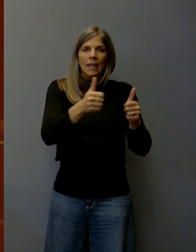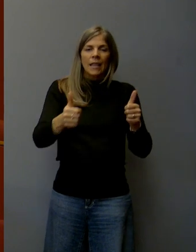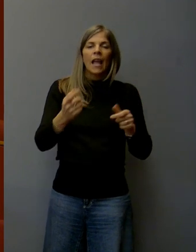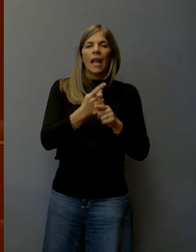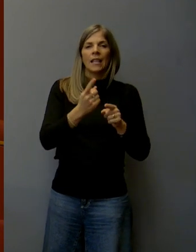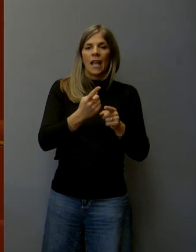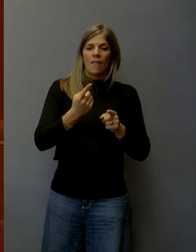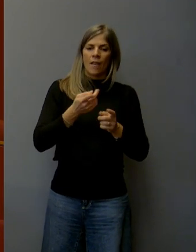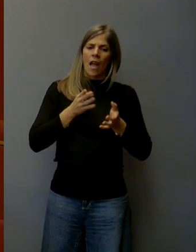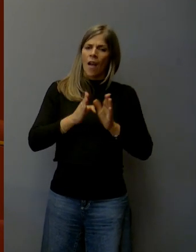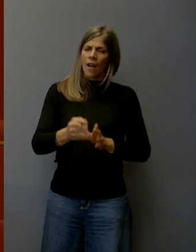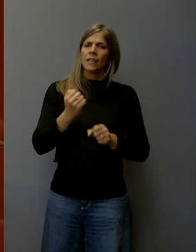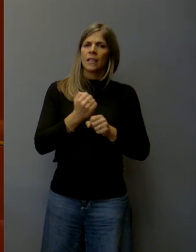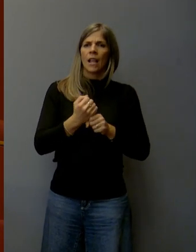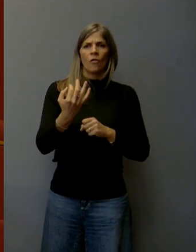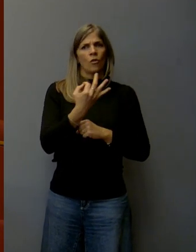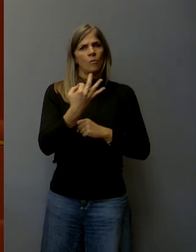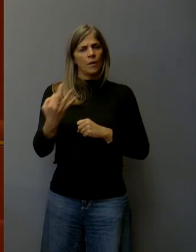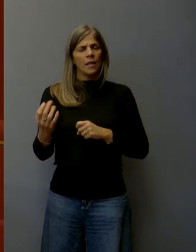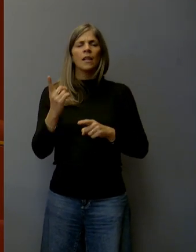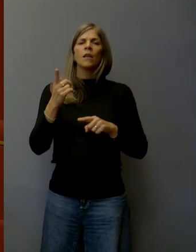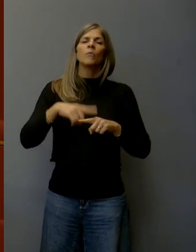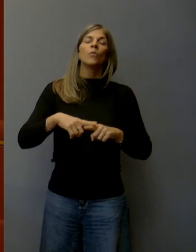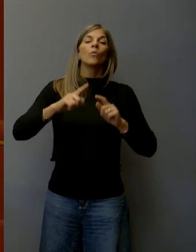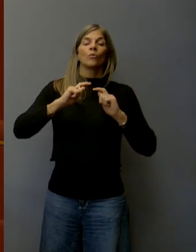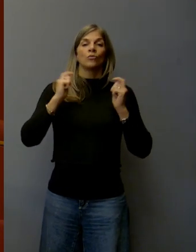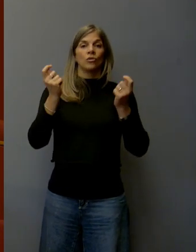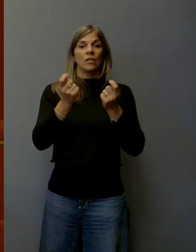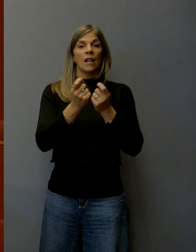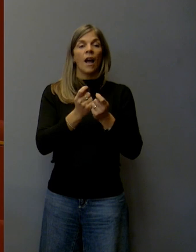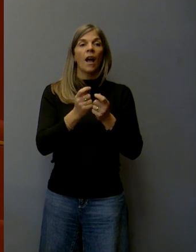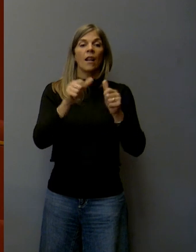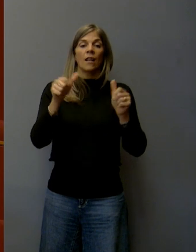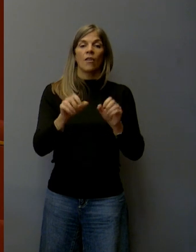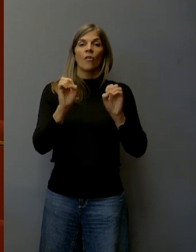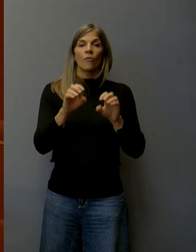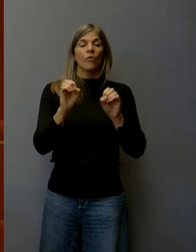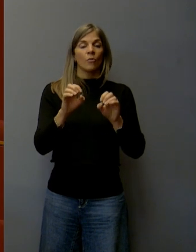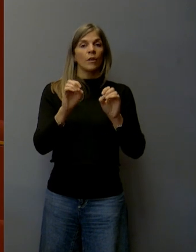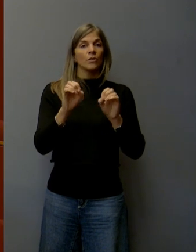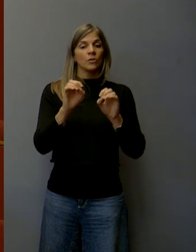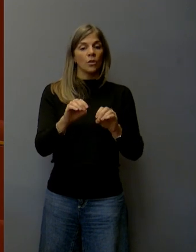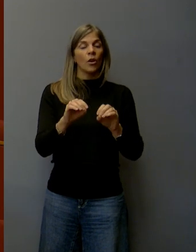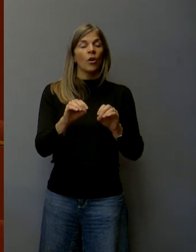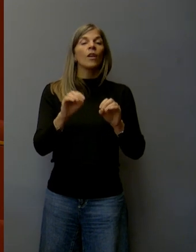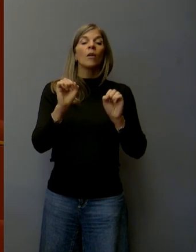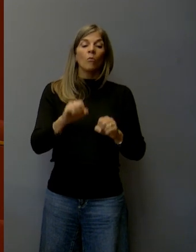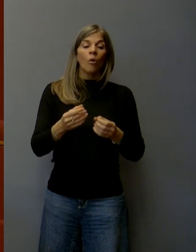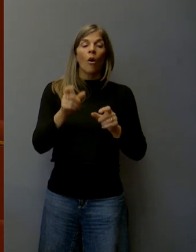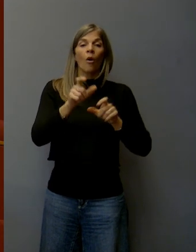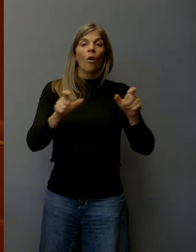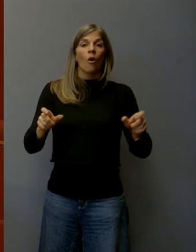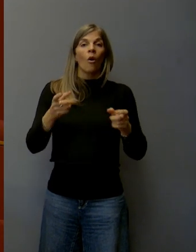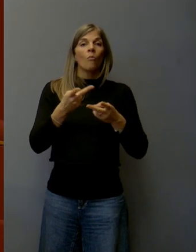l'attività che gli viene richiesta ma anche una generale formazione che consenta al personale della pubblica